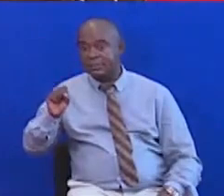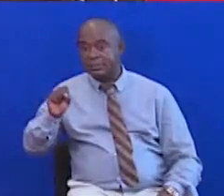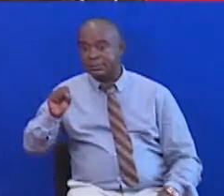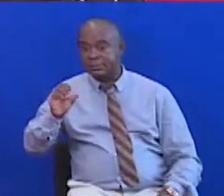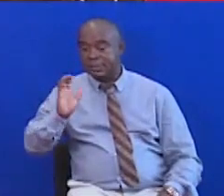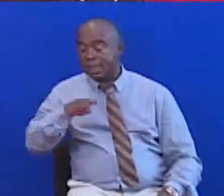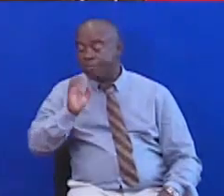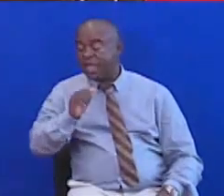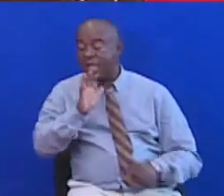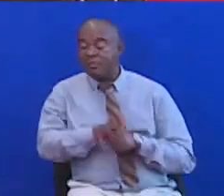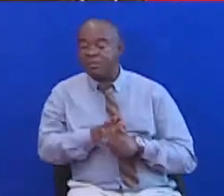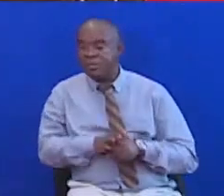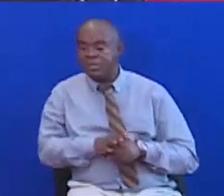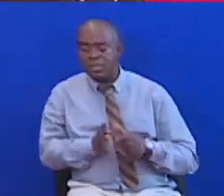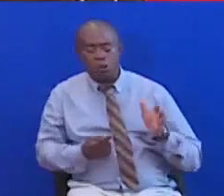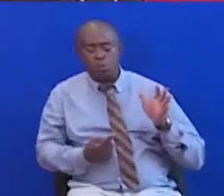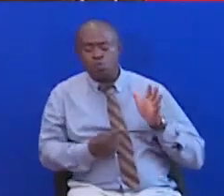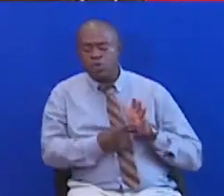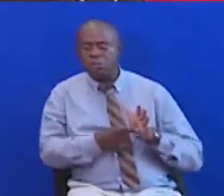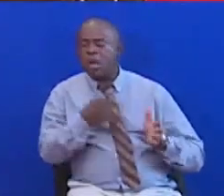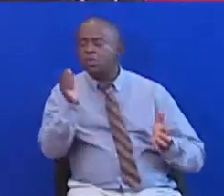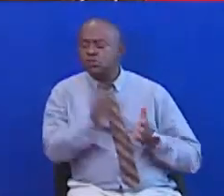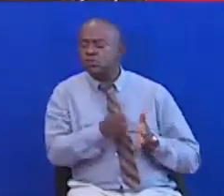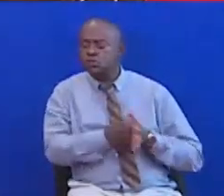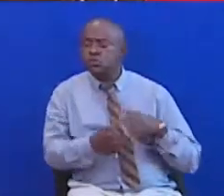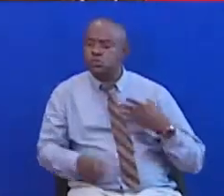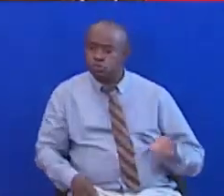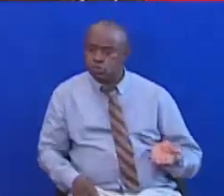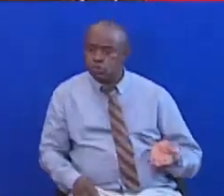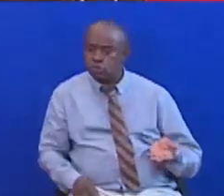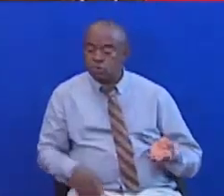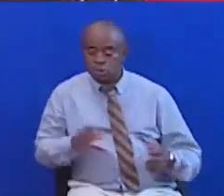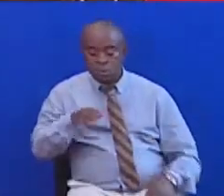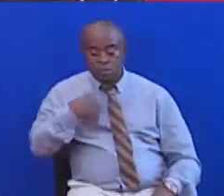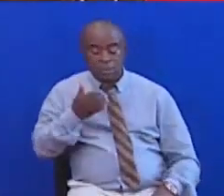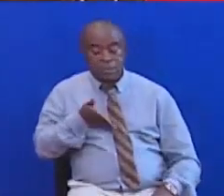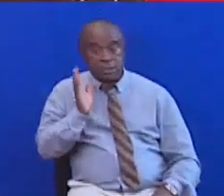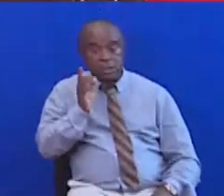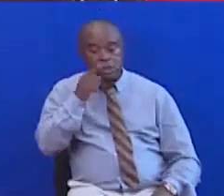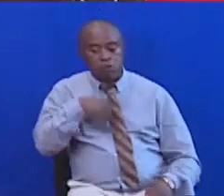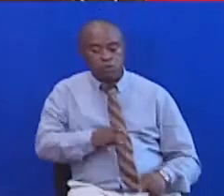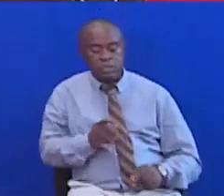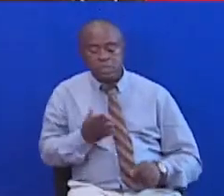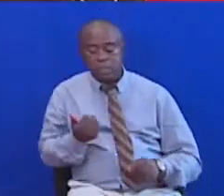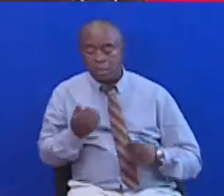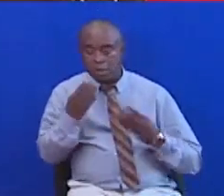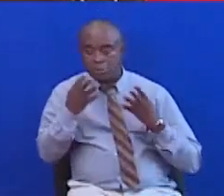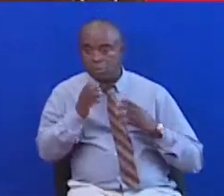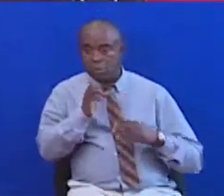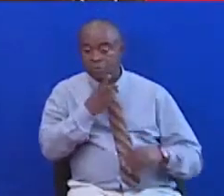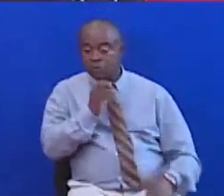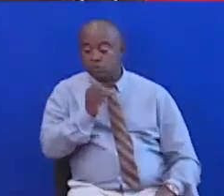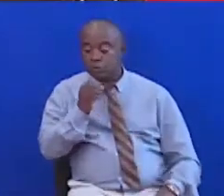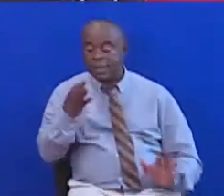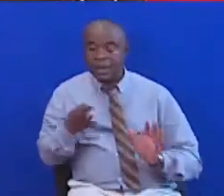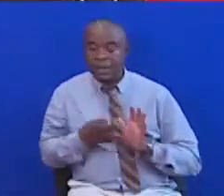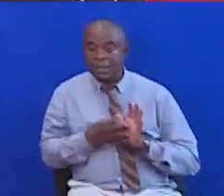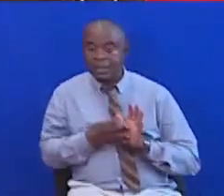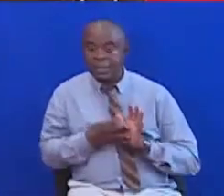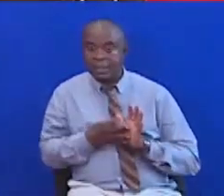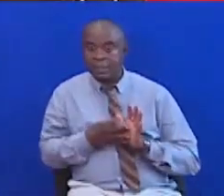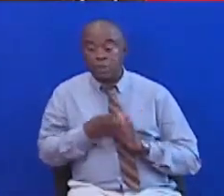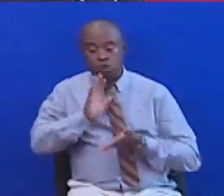sugu. Wabunge 2008 hapa, baada ya serikali kuingia chaka 2008, tukaweka